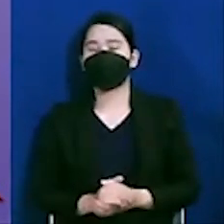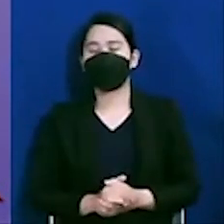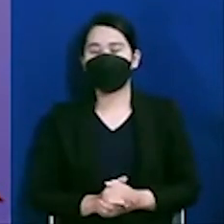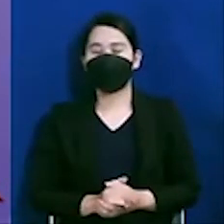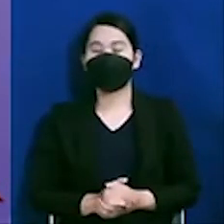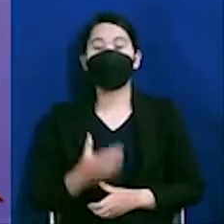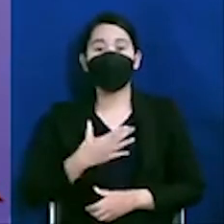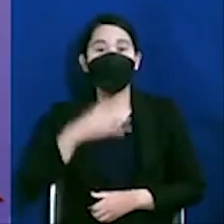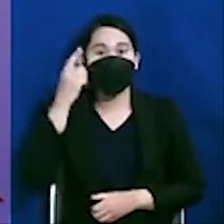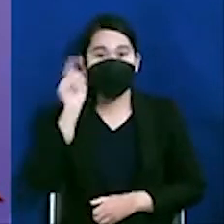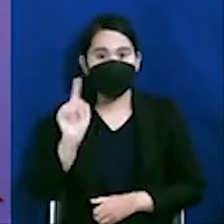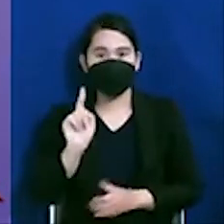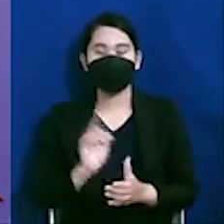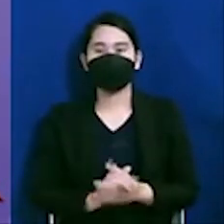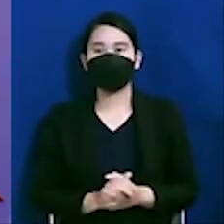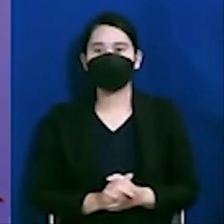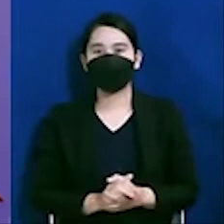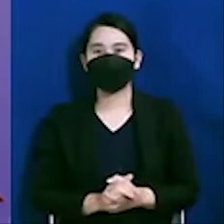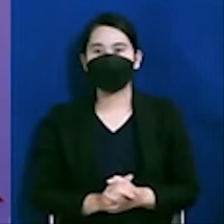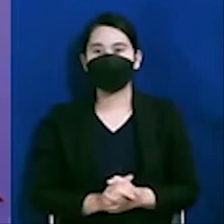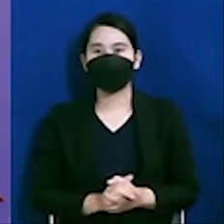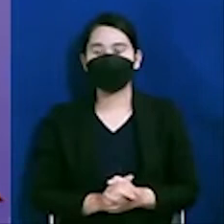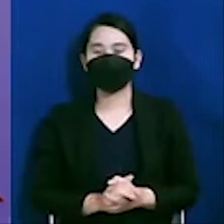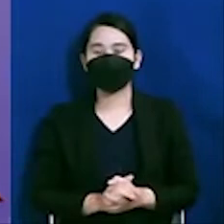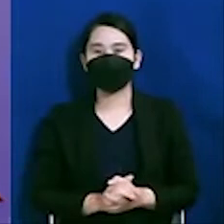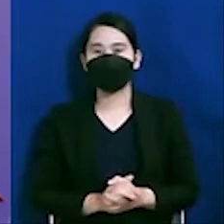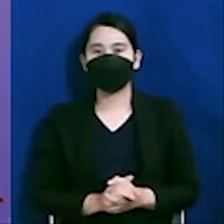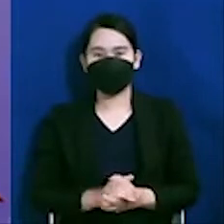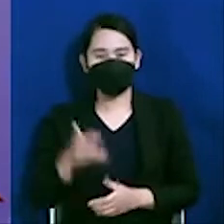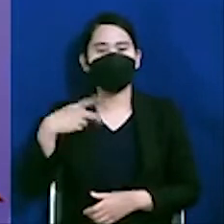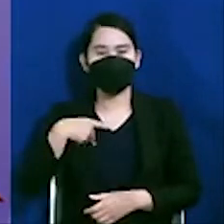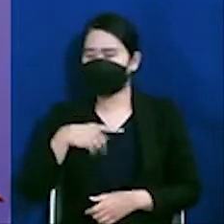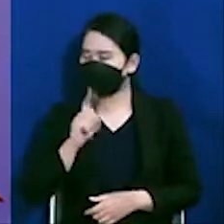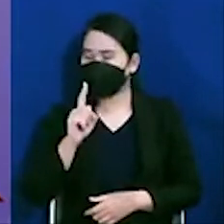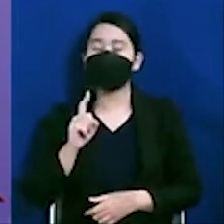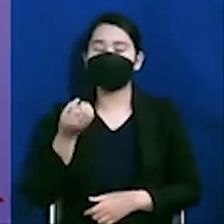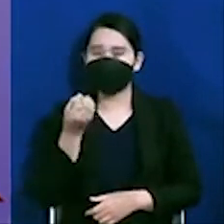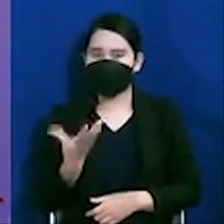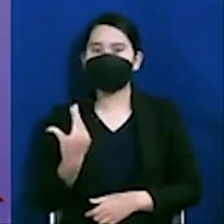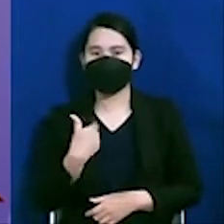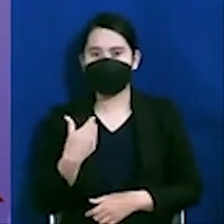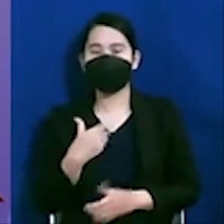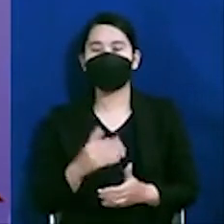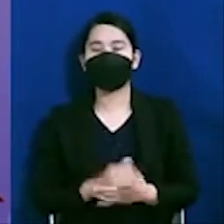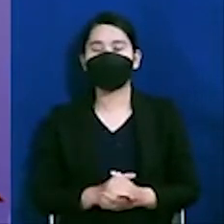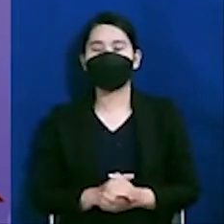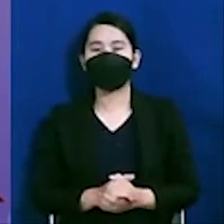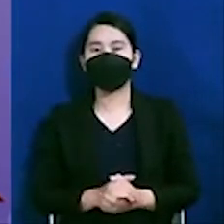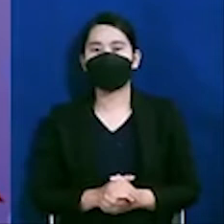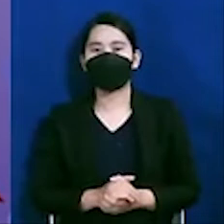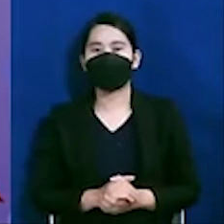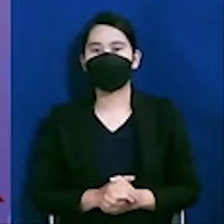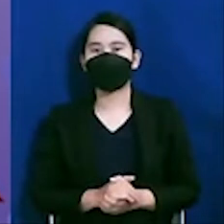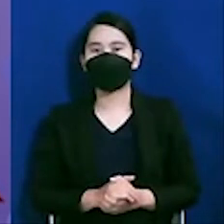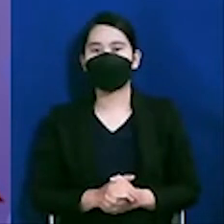ผมคิดว่าเรื่องนี้เป็นเป็นเรื่องที่เป็นประโยชน์มากทั้งสองอย่างนะครับก็แล้วก็จะทำ